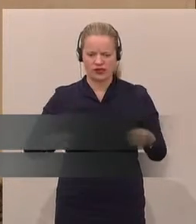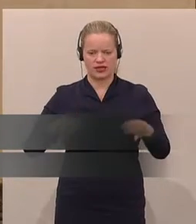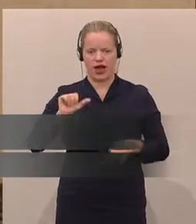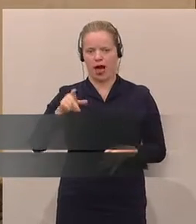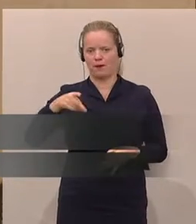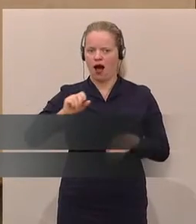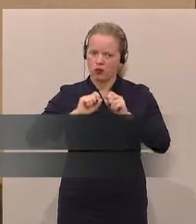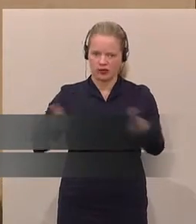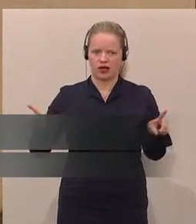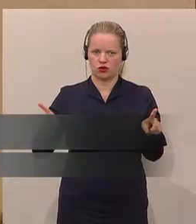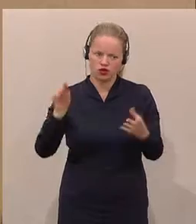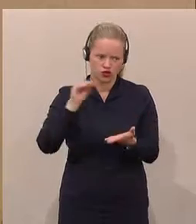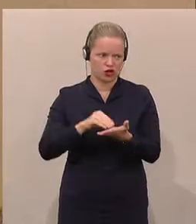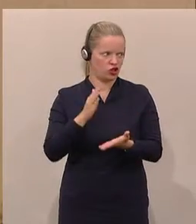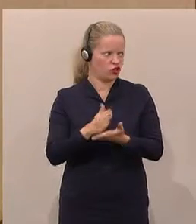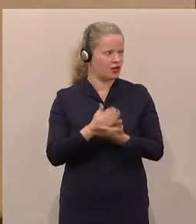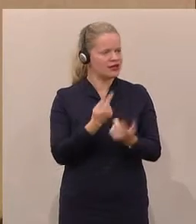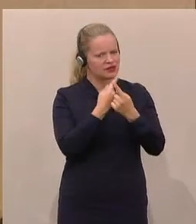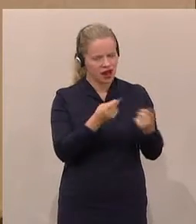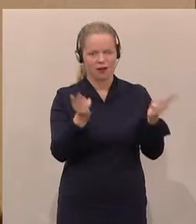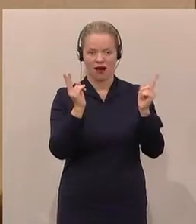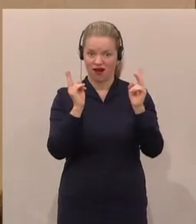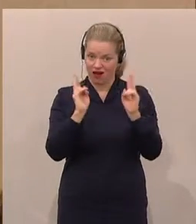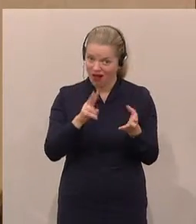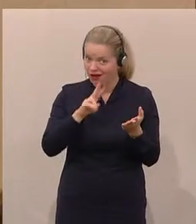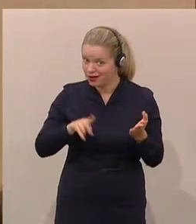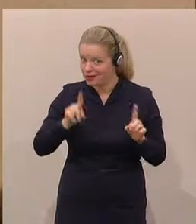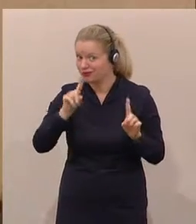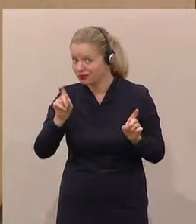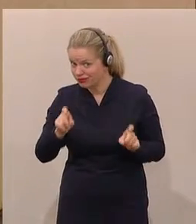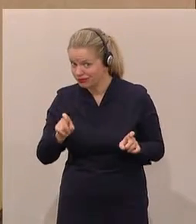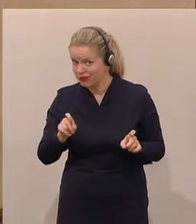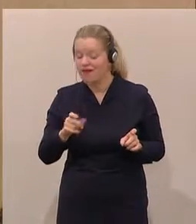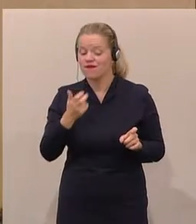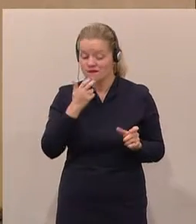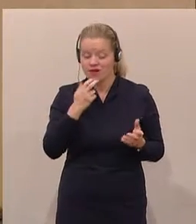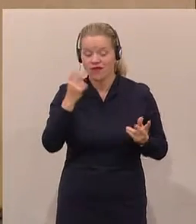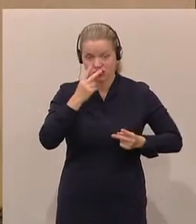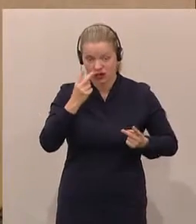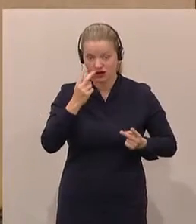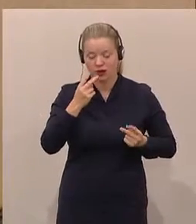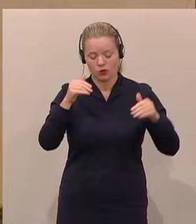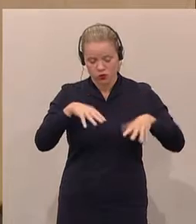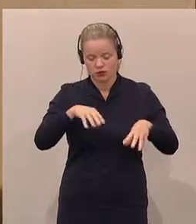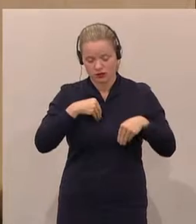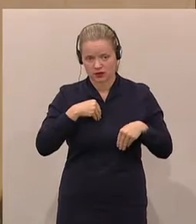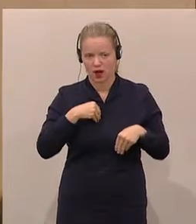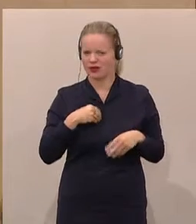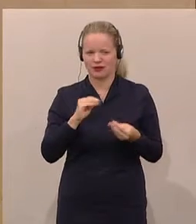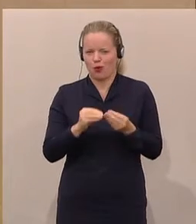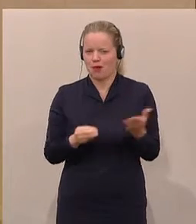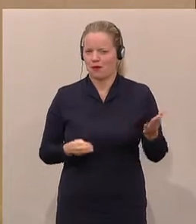das drinsteht. Und wenn Sie lesen könnten und wenn Sie lesen wollten, dann hätten Sie das auch zur Kenntnis genommen. Aber genau das ist das